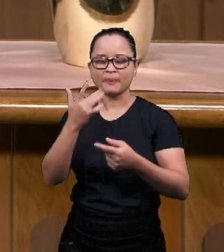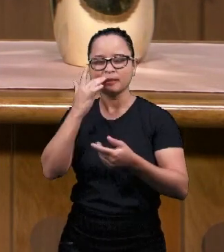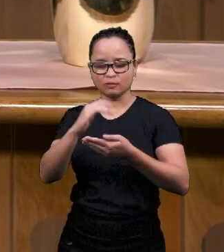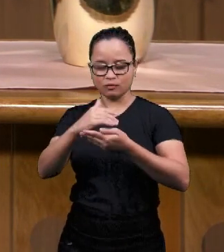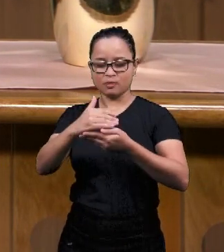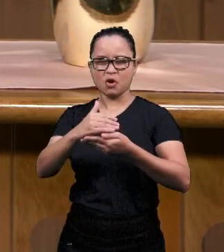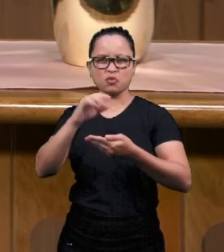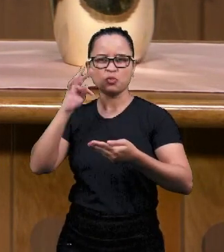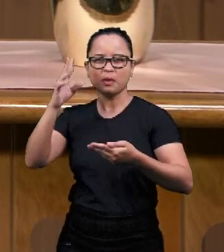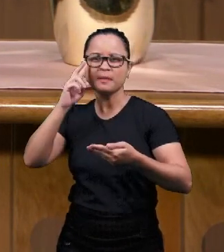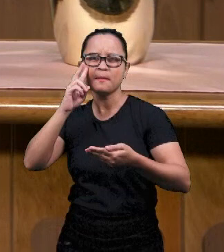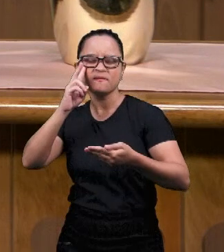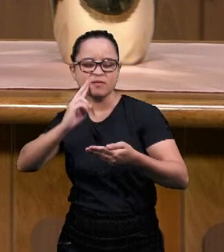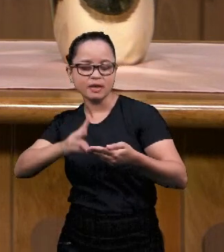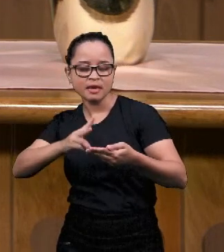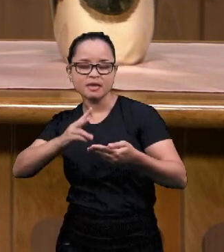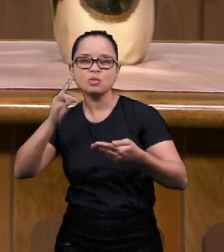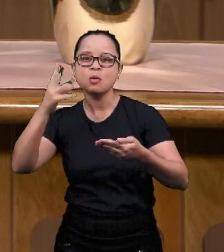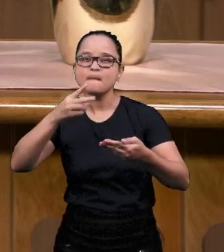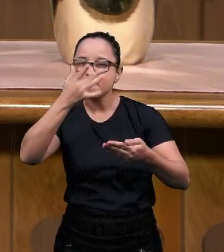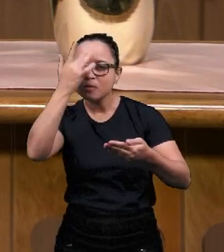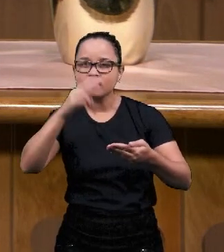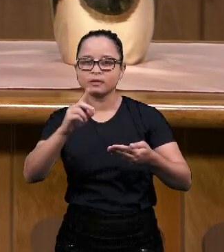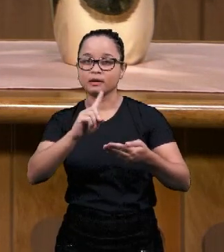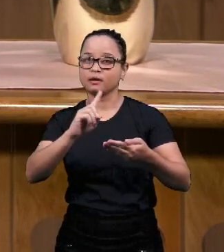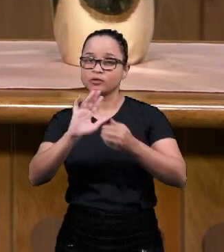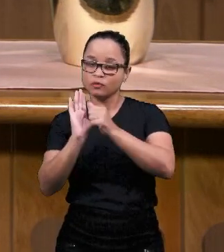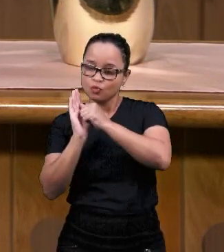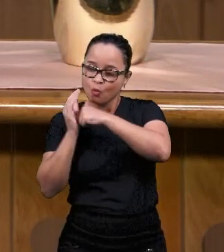было сокрыто. Сокрыто на поле.